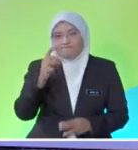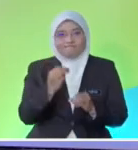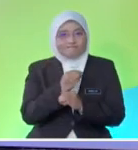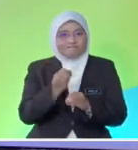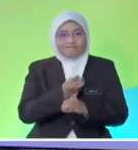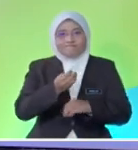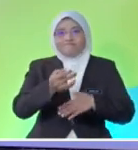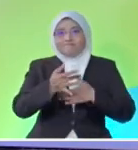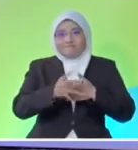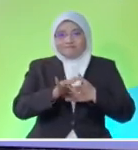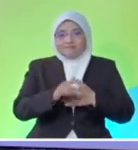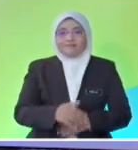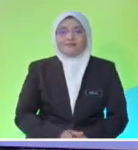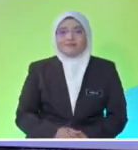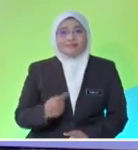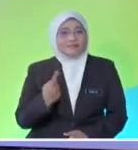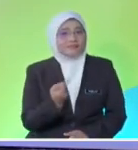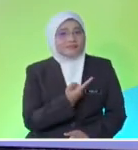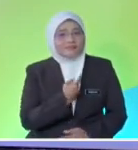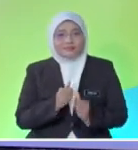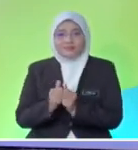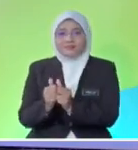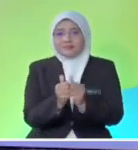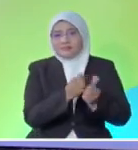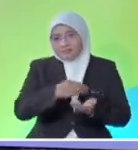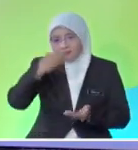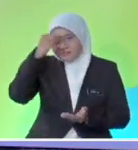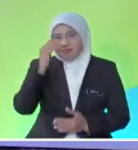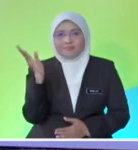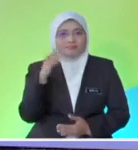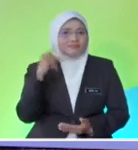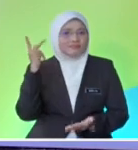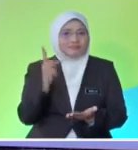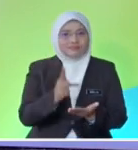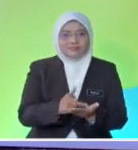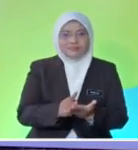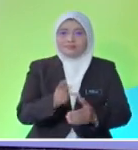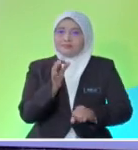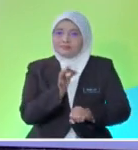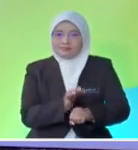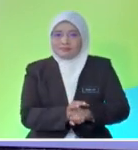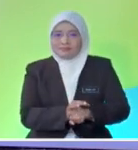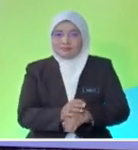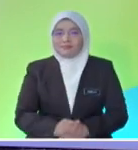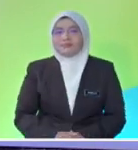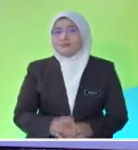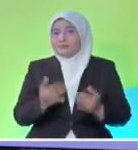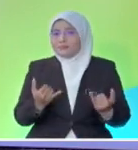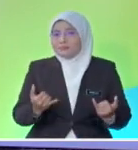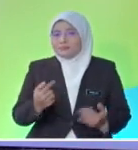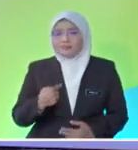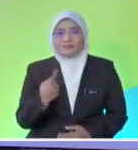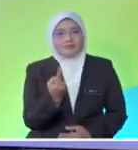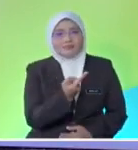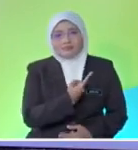kita sama-sama belajar topik mari kenal jam. Baiklah Cikgu Zuriana, kita nak belajar macam mana nak